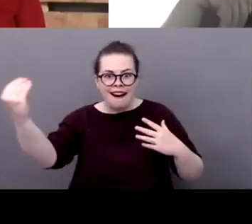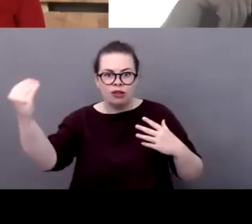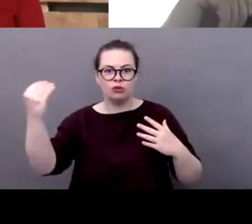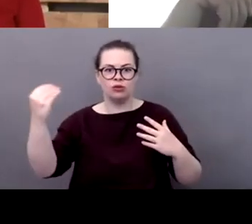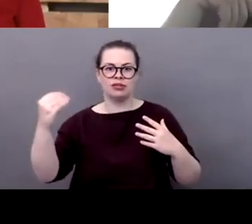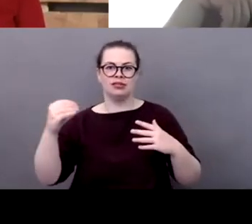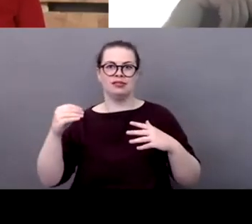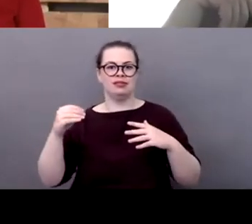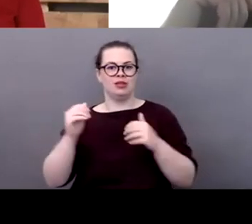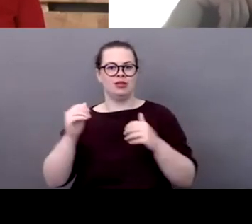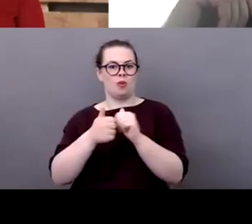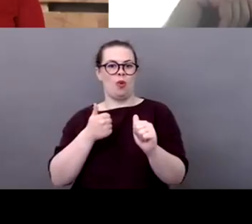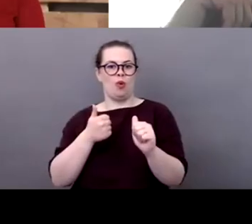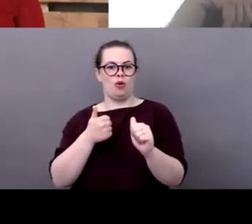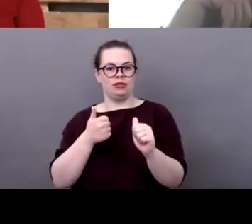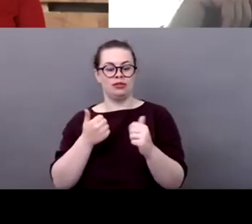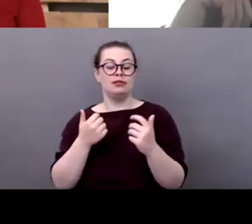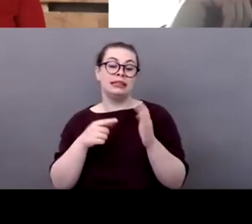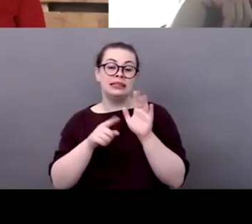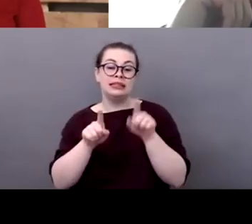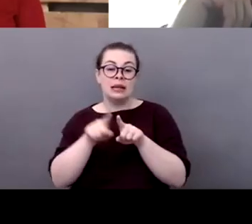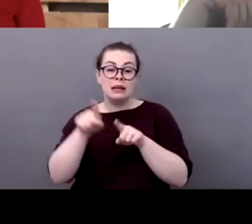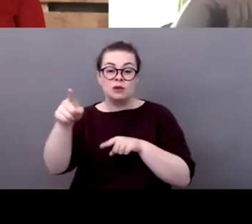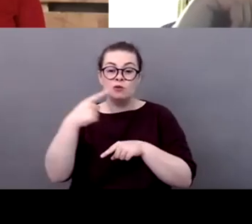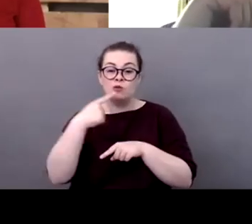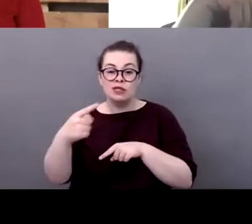Qu'est-ce qu'on peut faire?